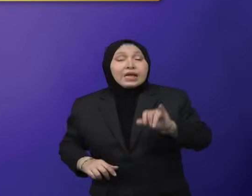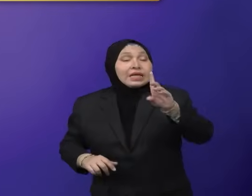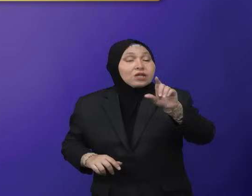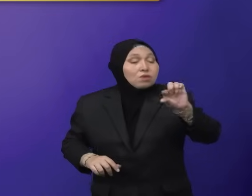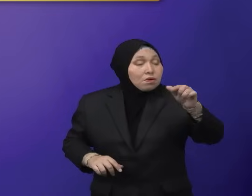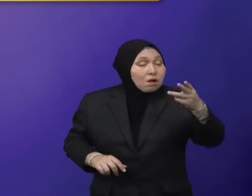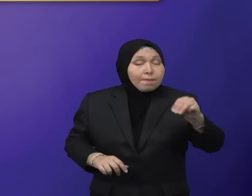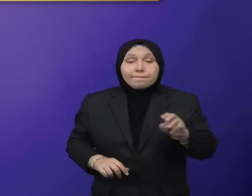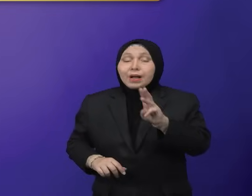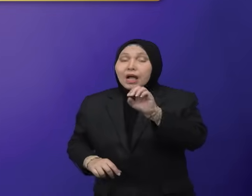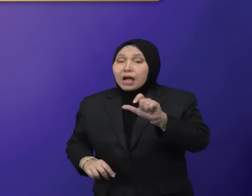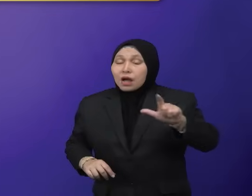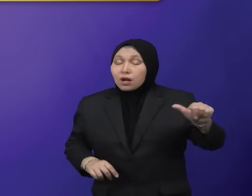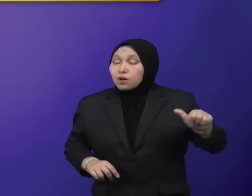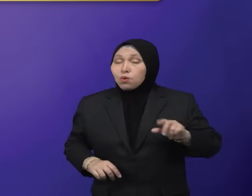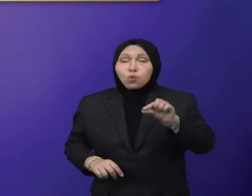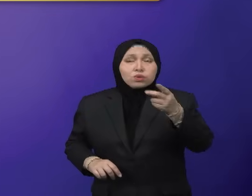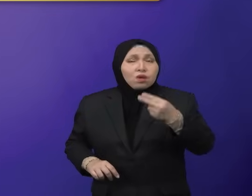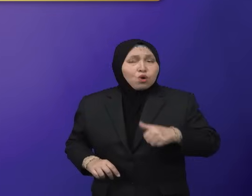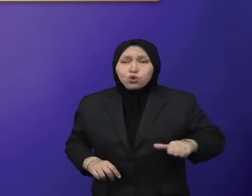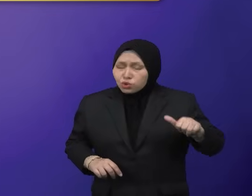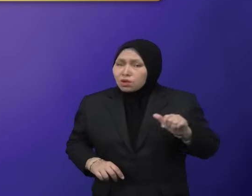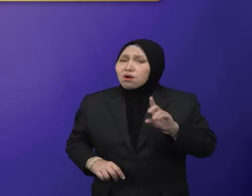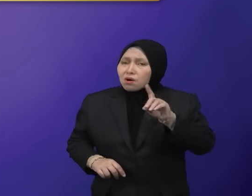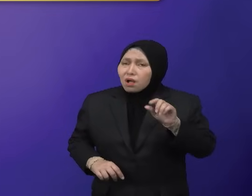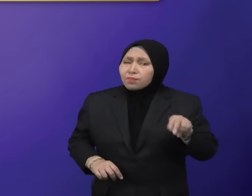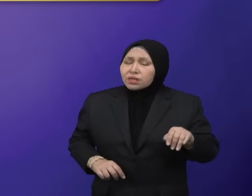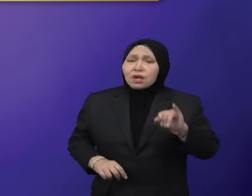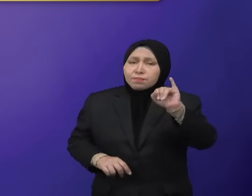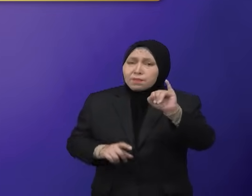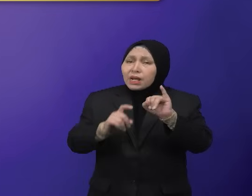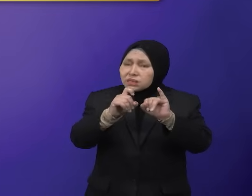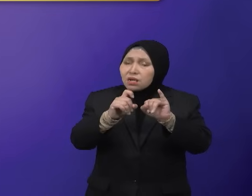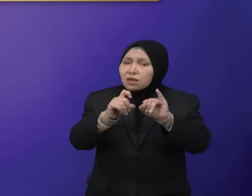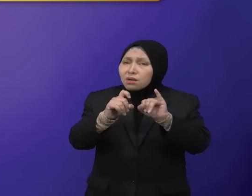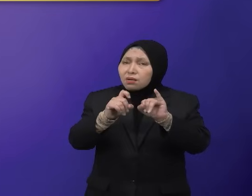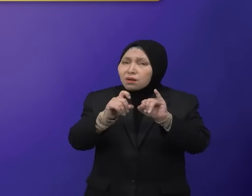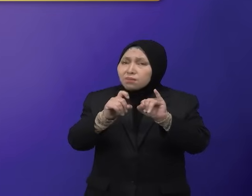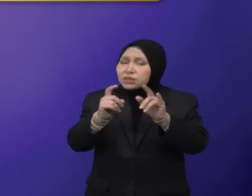Idgham? Oh, idgham eh. Mim mati bertemu dengan waw. Ada idgham eh?